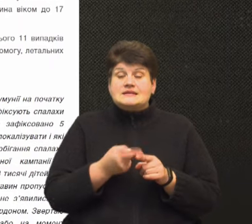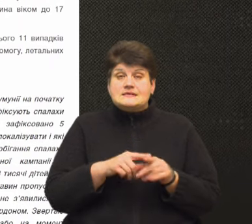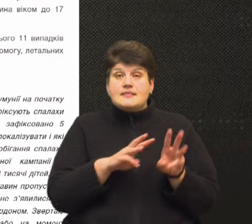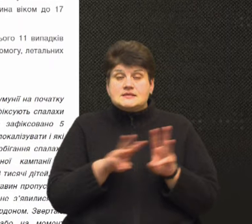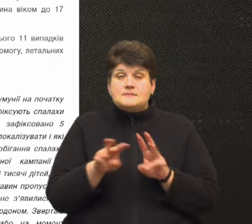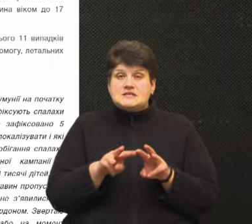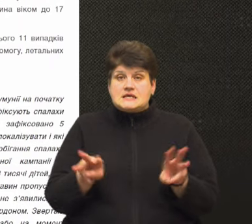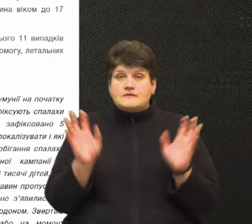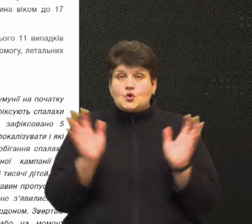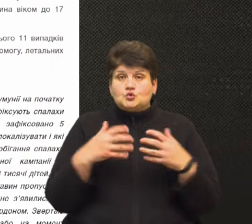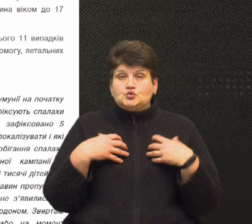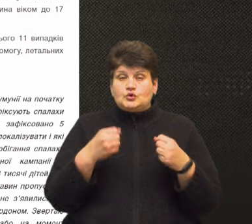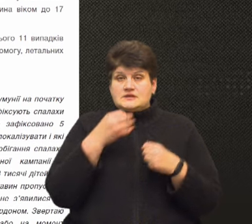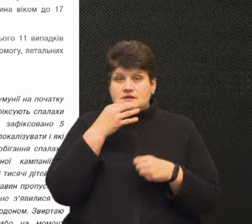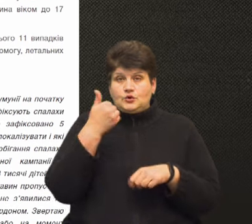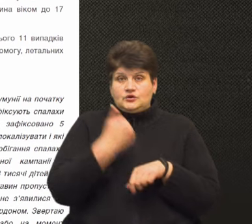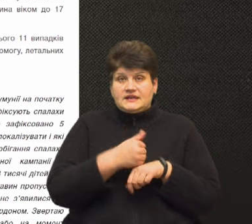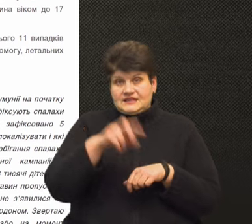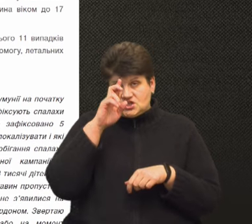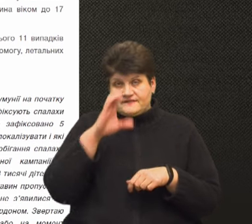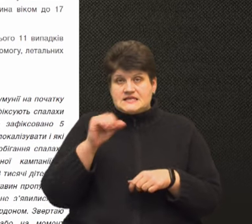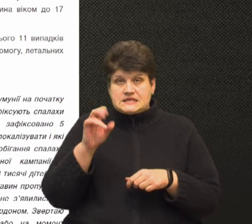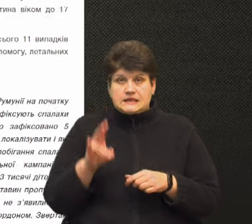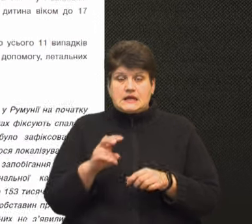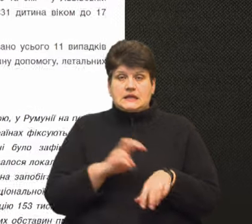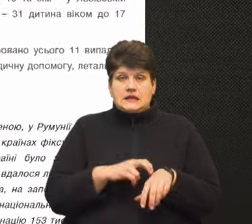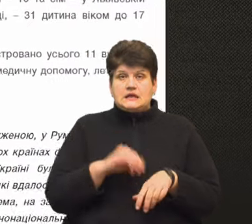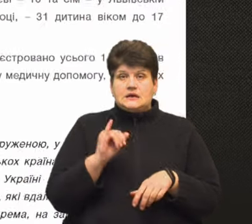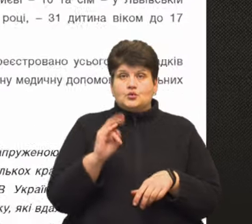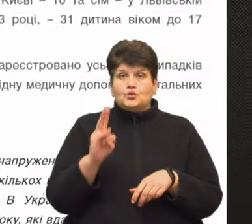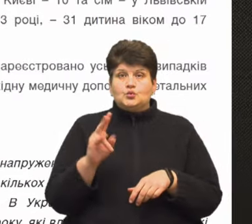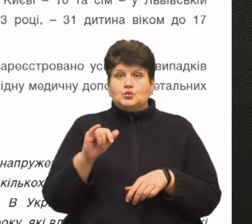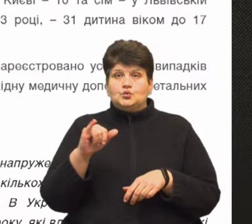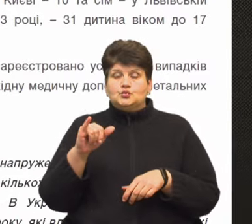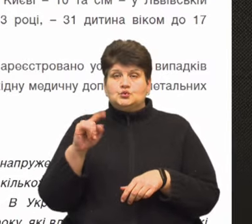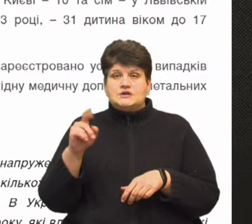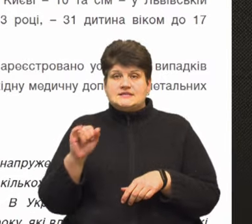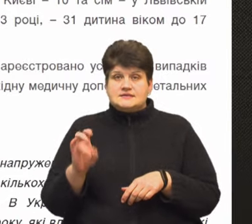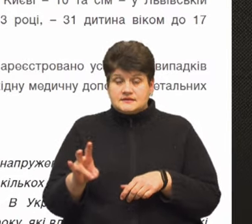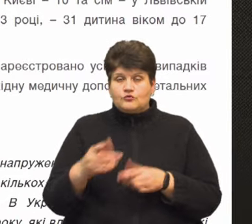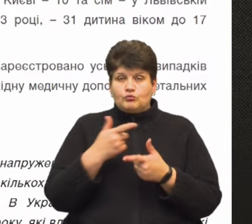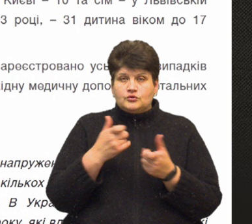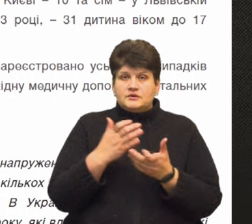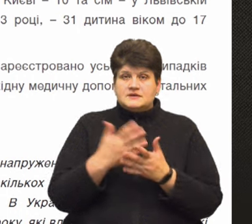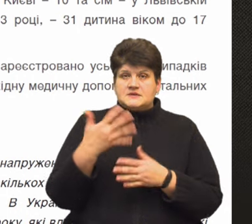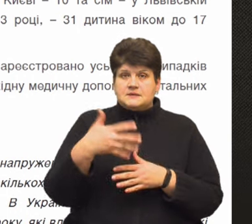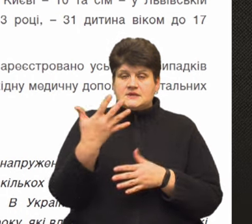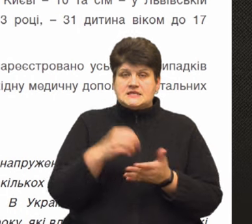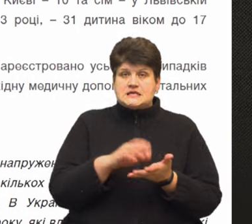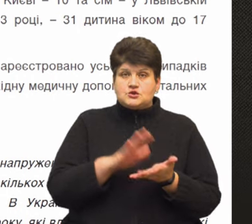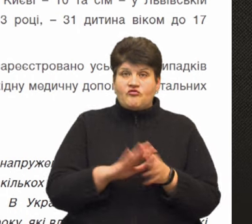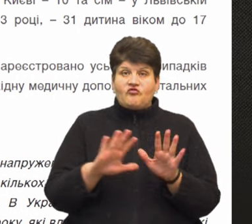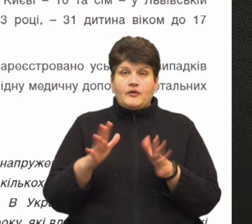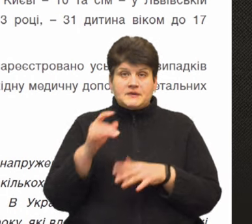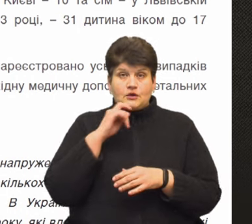охорони здоров'я повідомив головний державний санітарний лікар Ігор Кузін у повідомленні йдеться що з 55 зареєстрованих випадків в